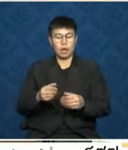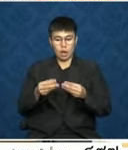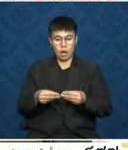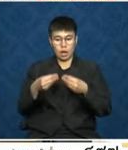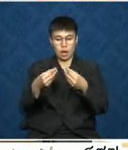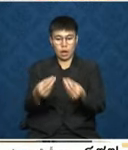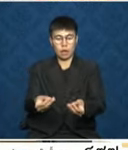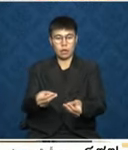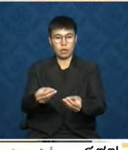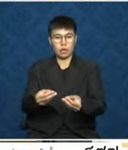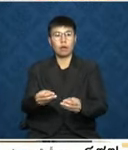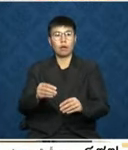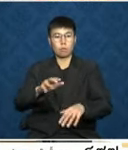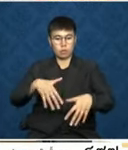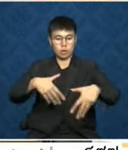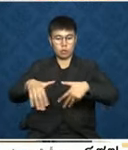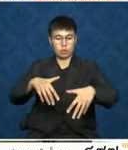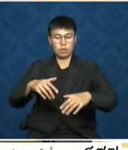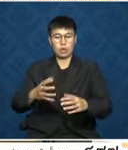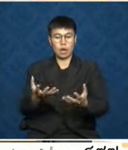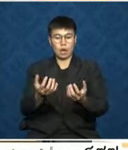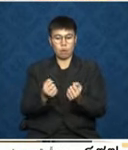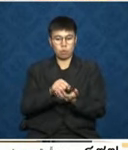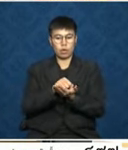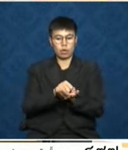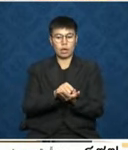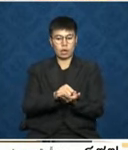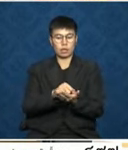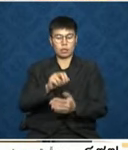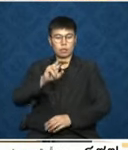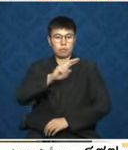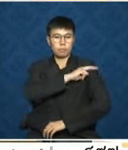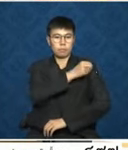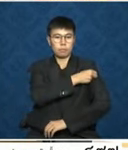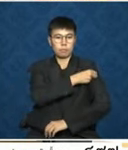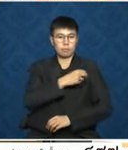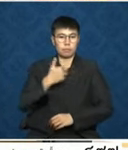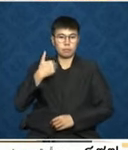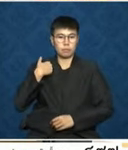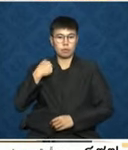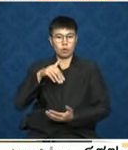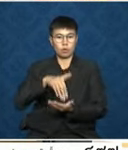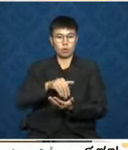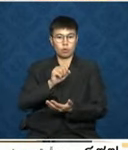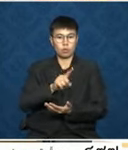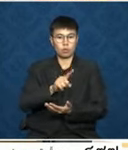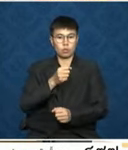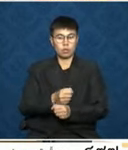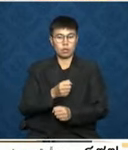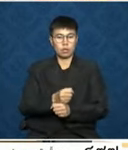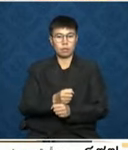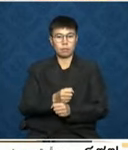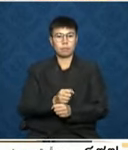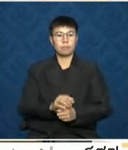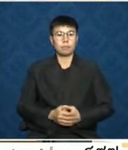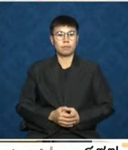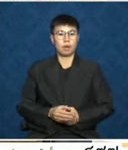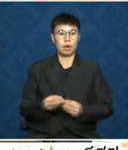อำเภอจักรานั้นเลยอยากจะขอท่านประธานได้ส่งเรื่องถึงกระทรวงสาสุขพิจารณาเรื่องตั้งศูนย์ฟอกไตให้กับพี่น้องประชาชนอำเภอ